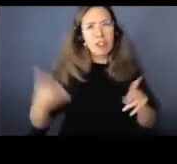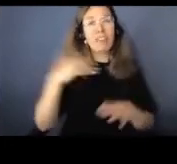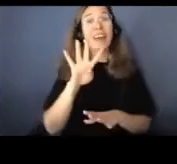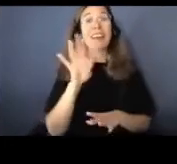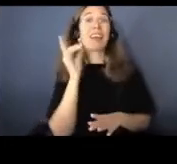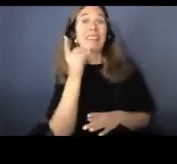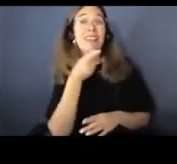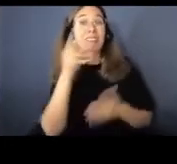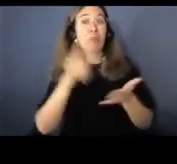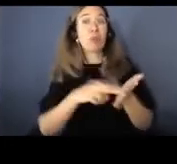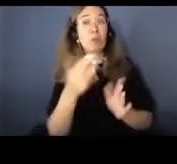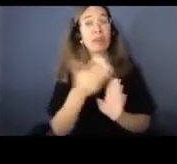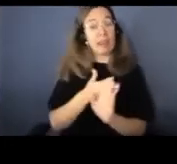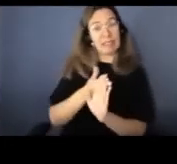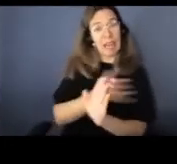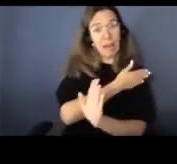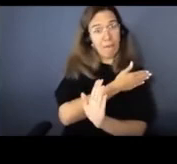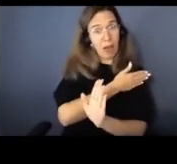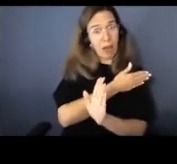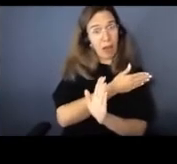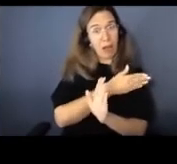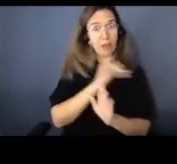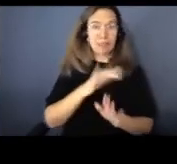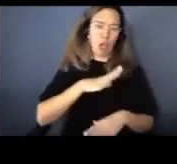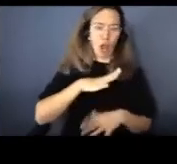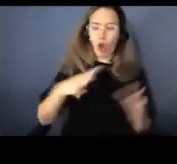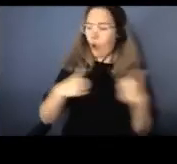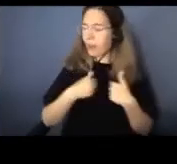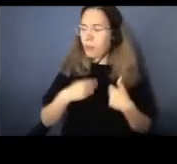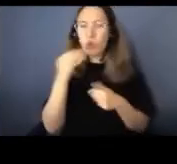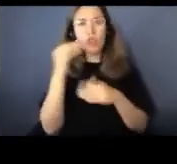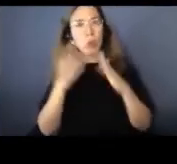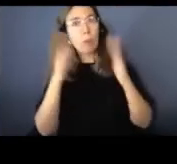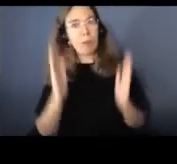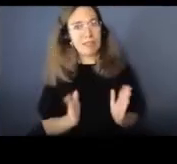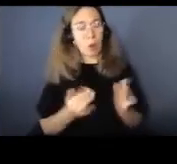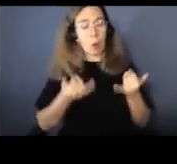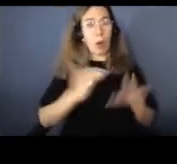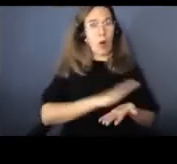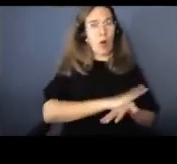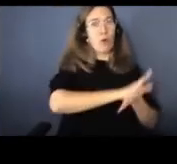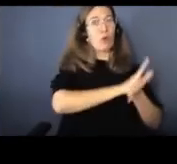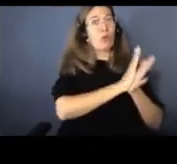4 décembre 2015, étaient des propriétaires d'animaux, sont maintenant devenus,